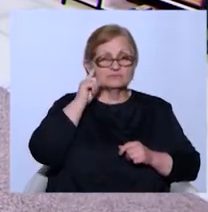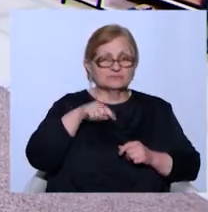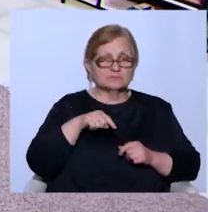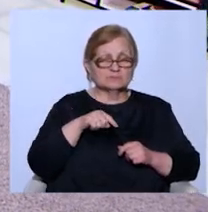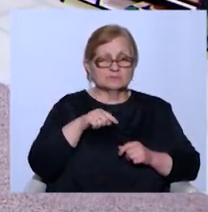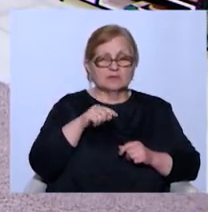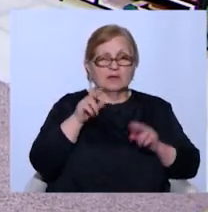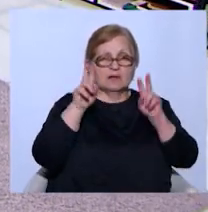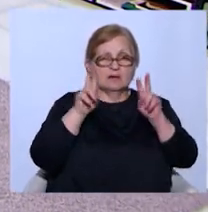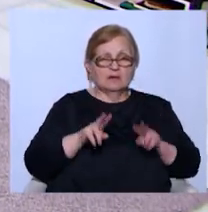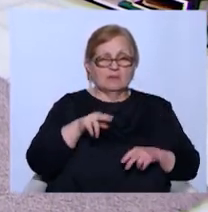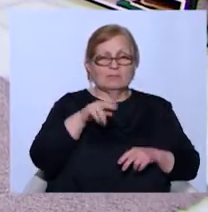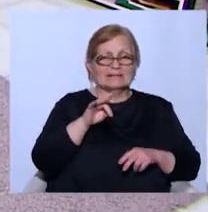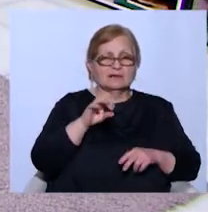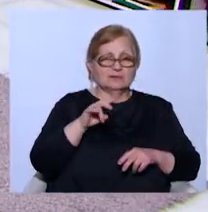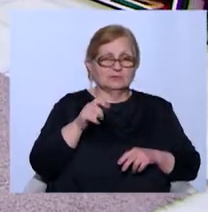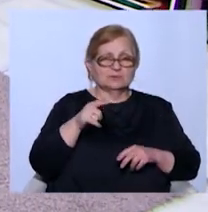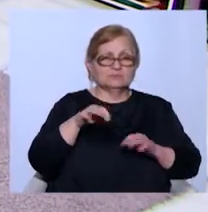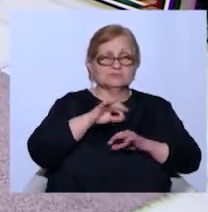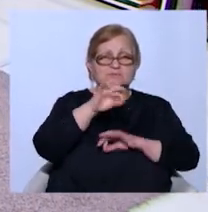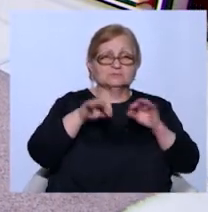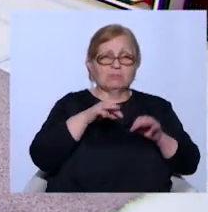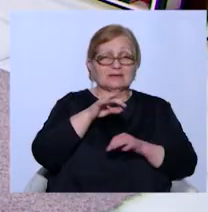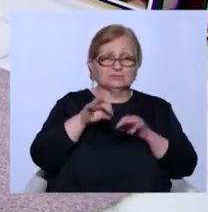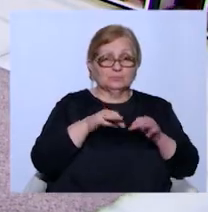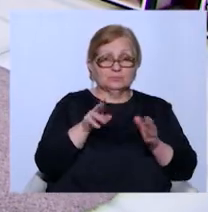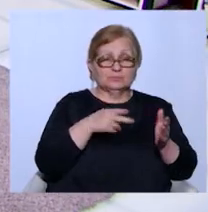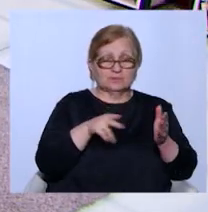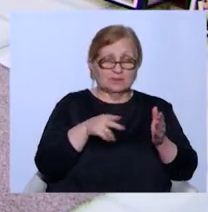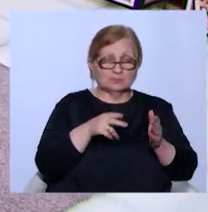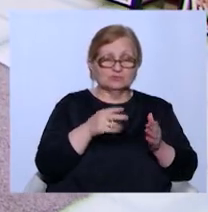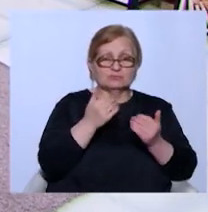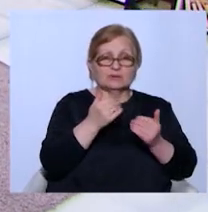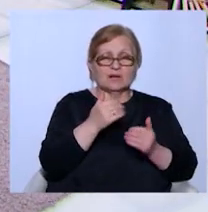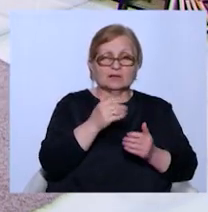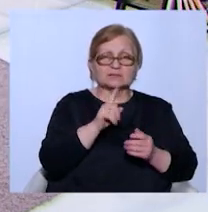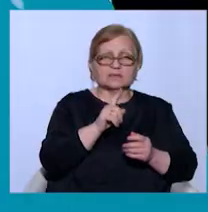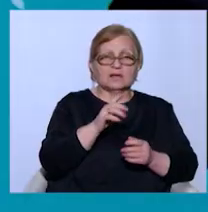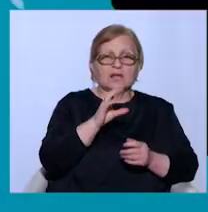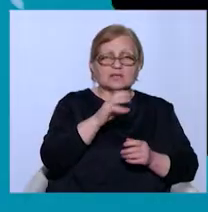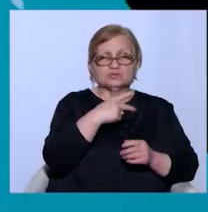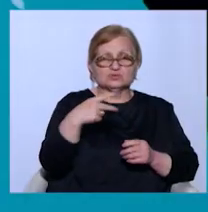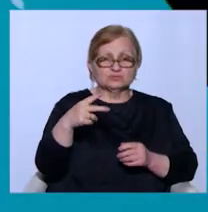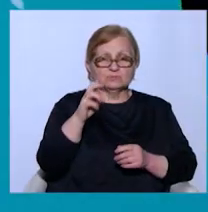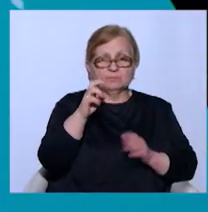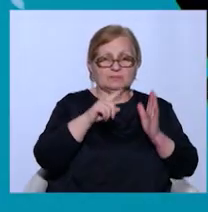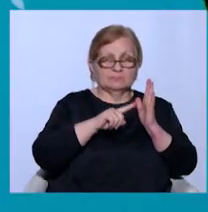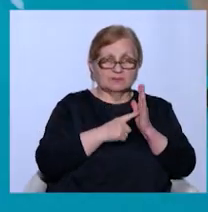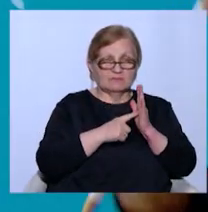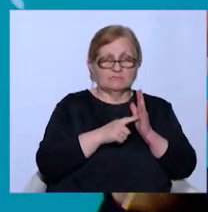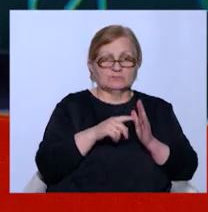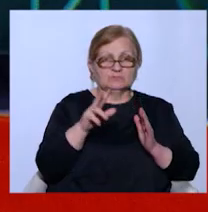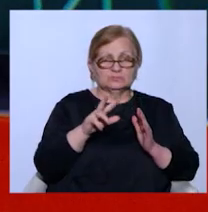რომ პარალელოგრამის ფართობი გამოითვლება ფორმულით. S უდრის B გამამრავლოთ